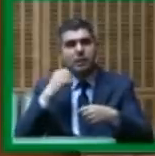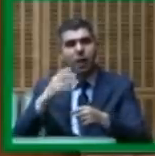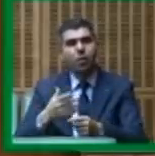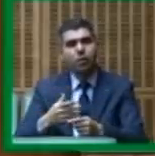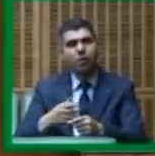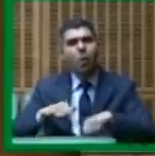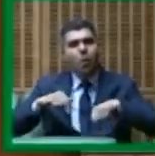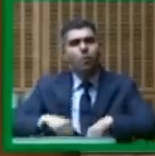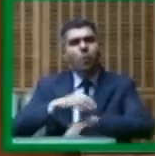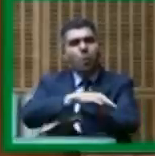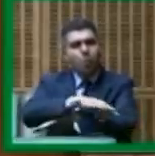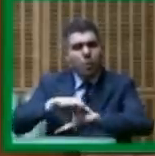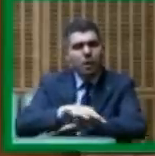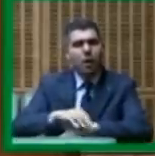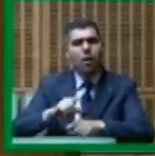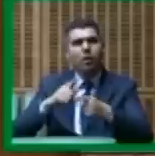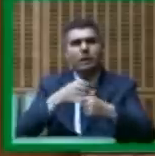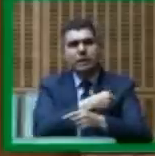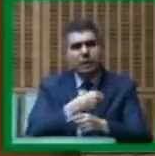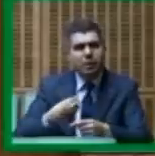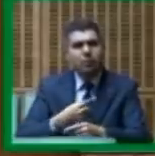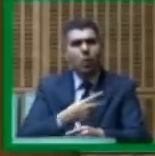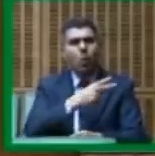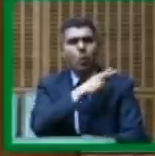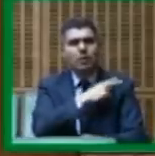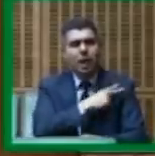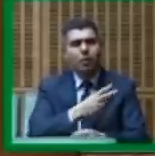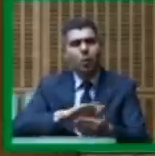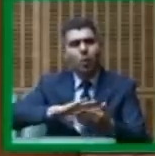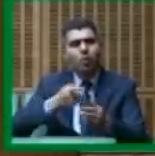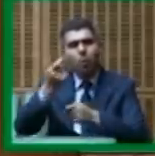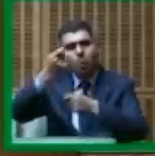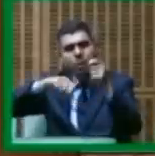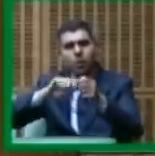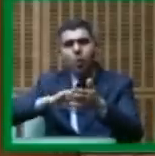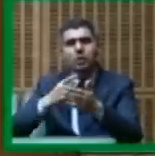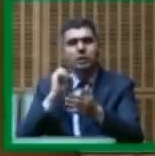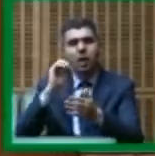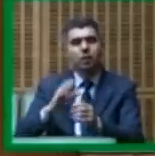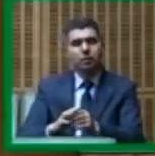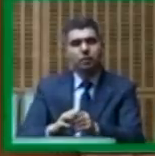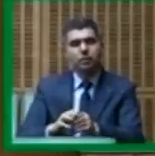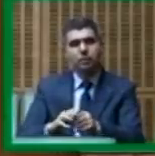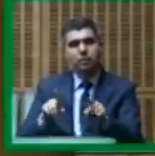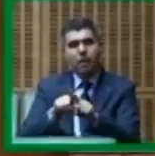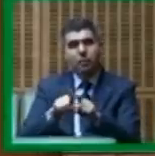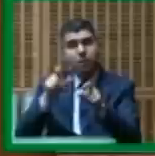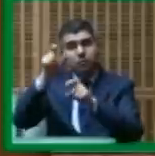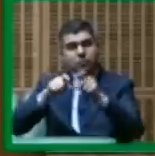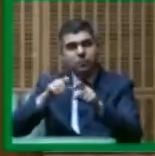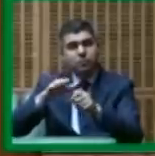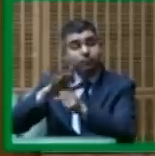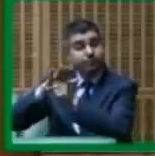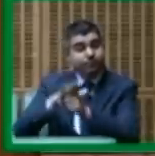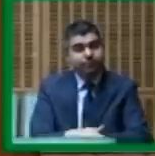والأطر والموظفون والأطباء والأساتذة والمهندسون. تبارك الله، بقات واحد الشرائح لتحت